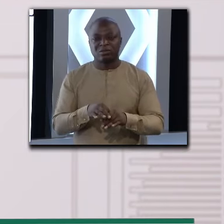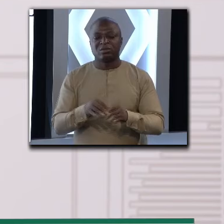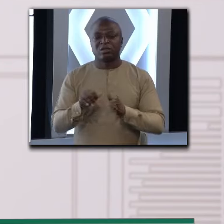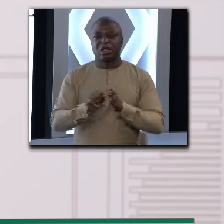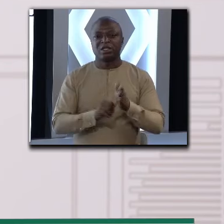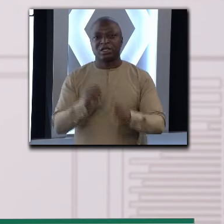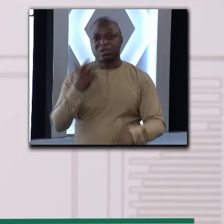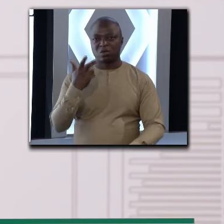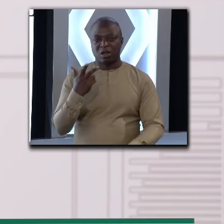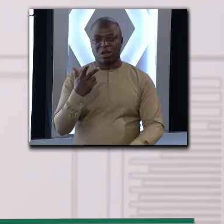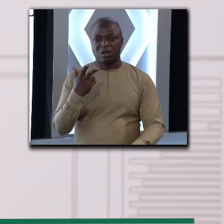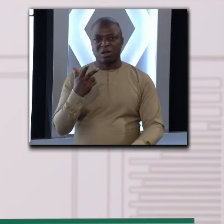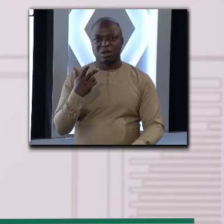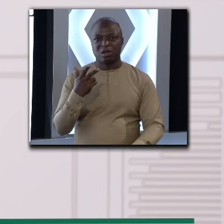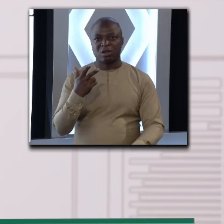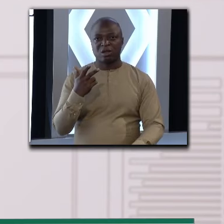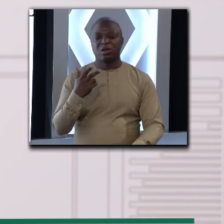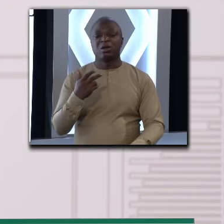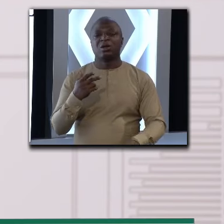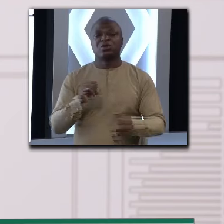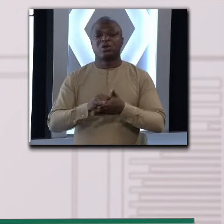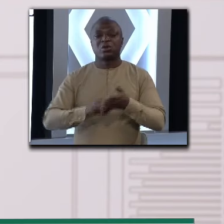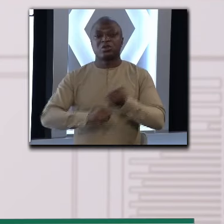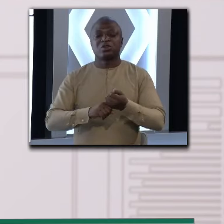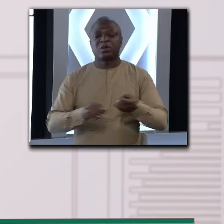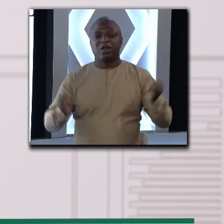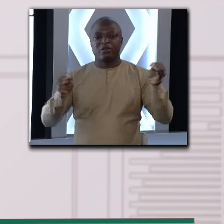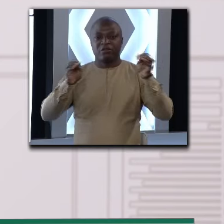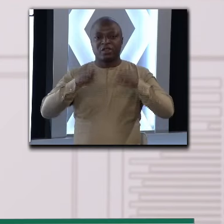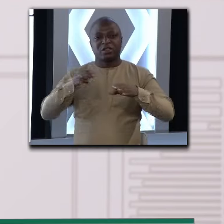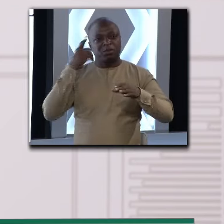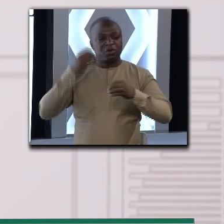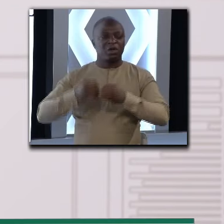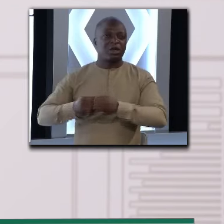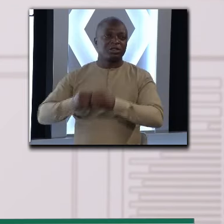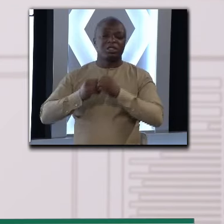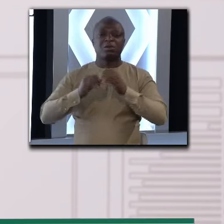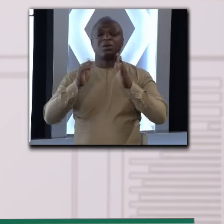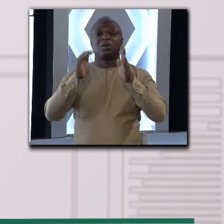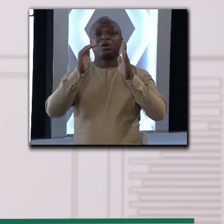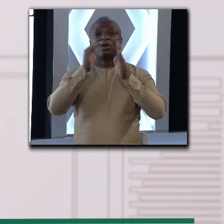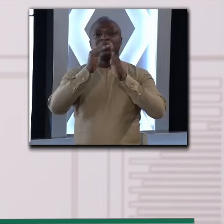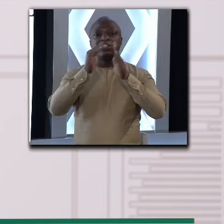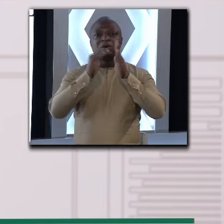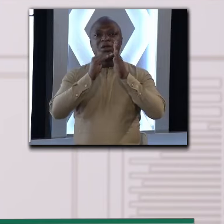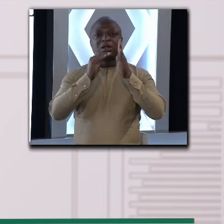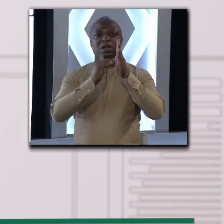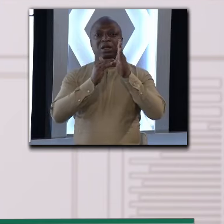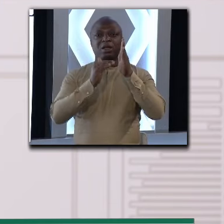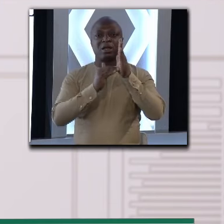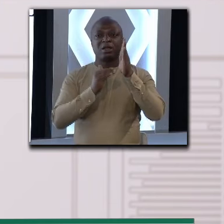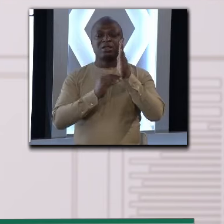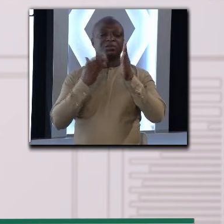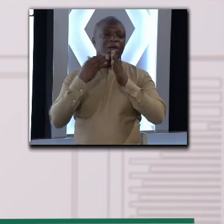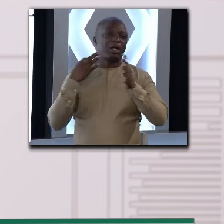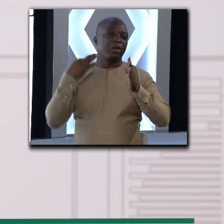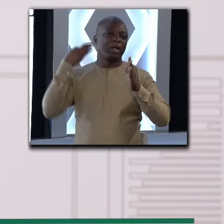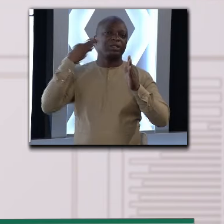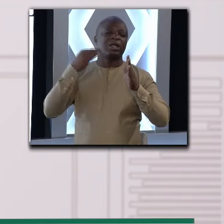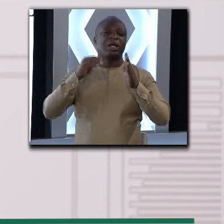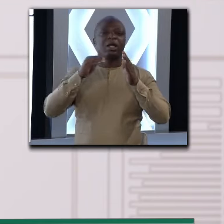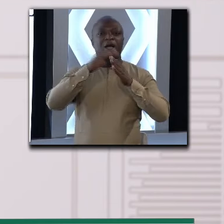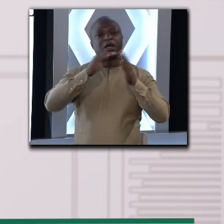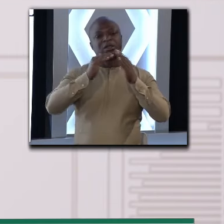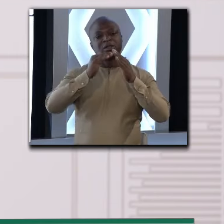Article 3. Le cautionnement est versé pour l'ensemble de la liste par le candidat figurant en tête de